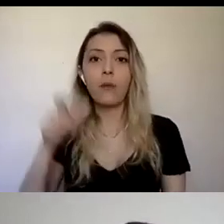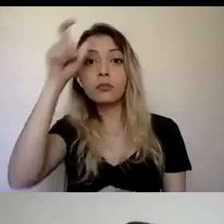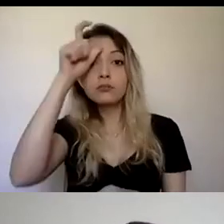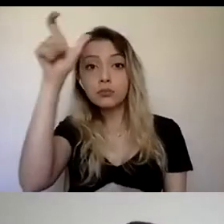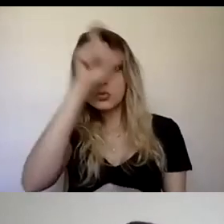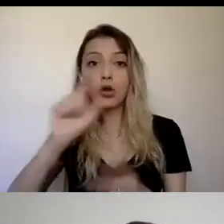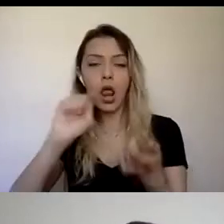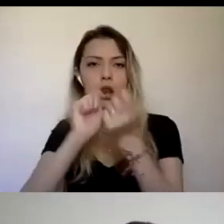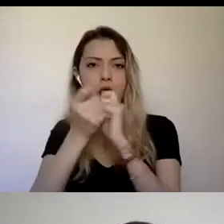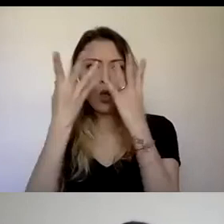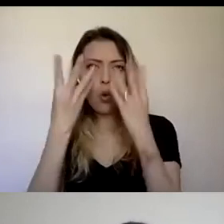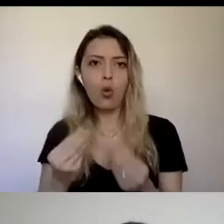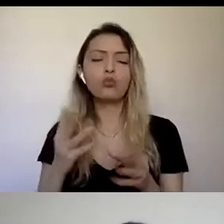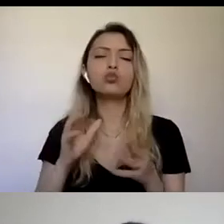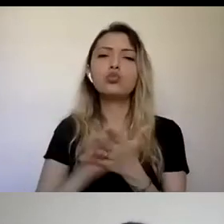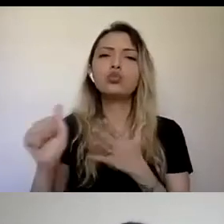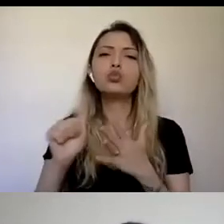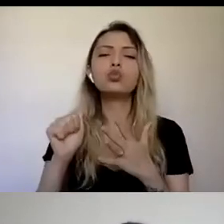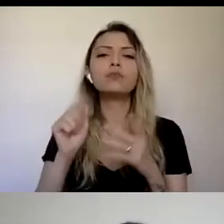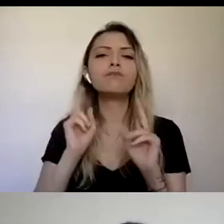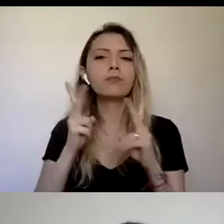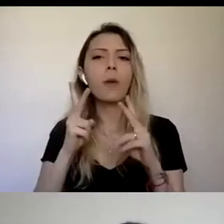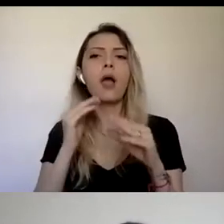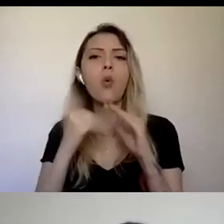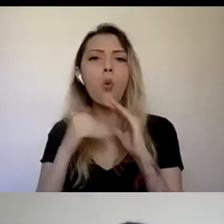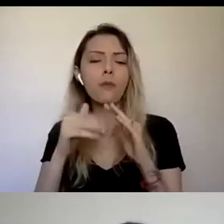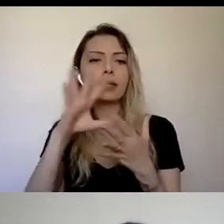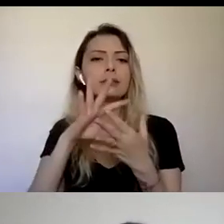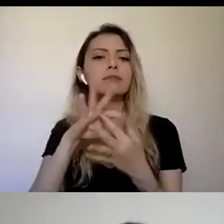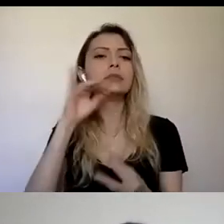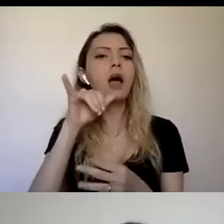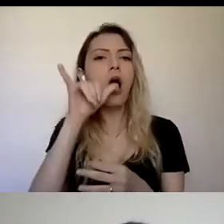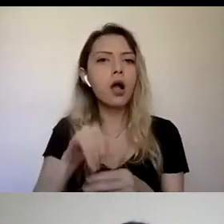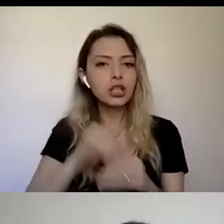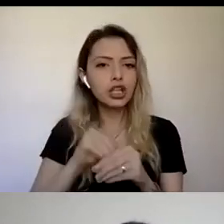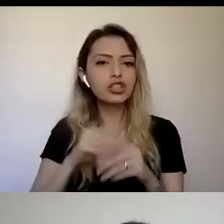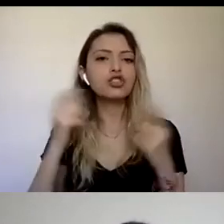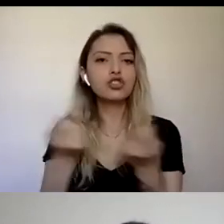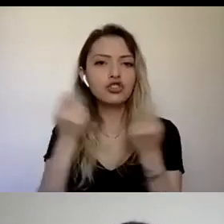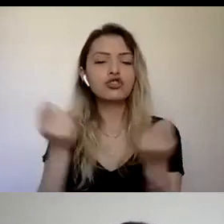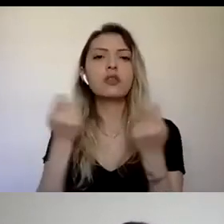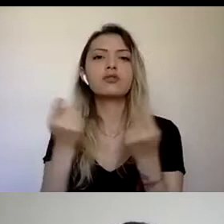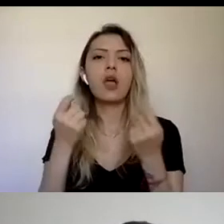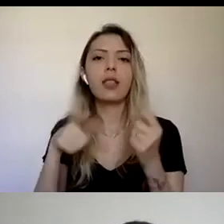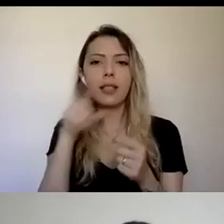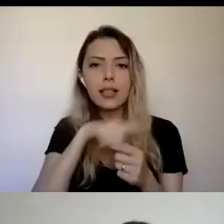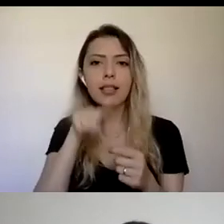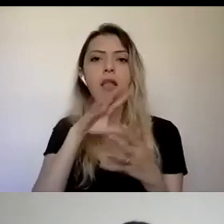yorumları, yani Birleşmiş Milletler İnsan Hakları Komitelerinin tüm genel yorumlarını